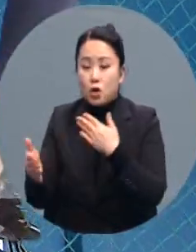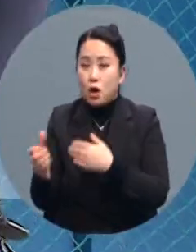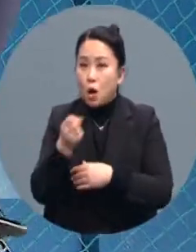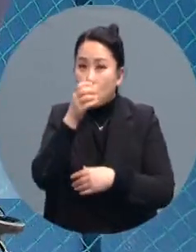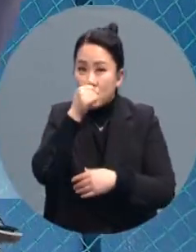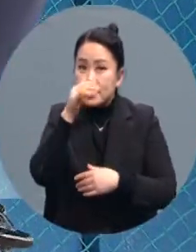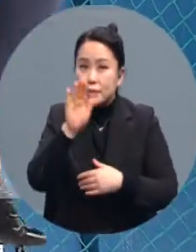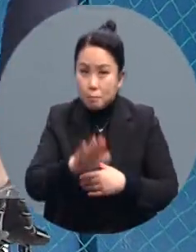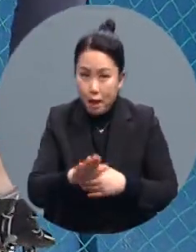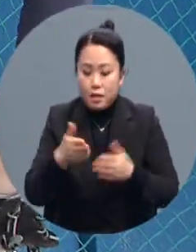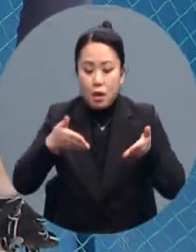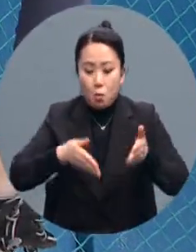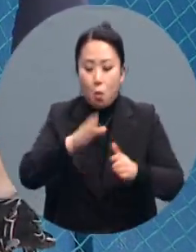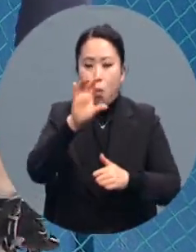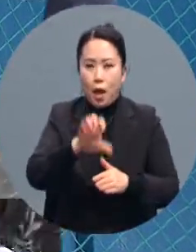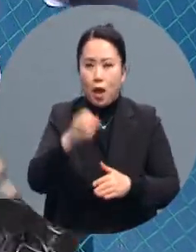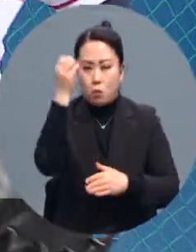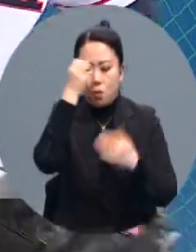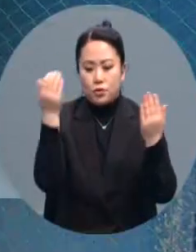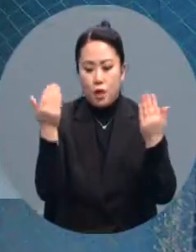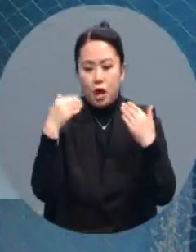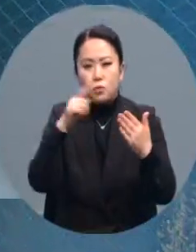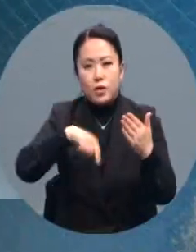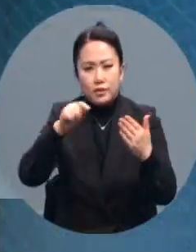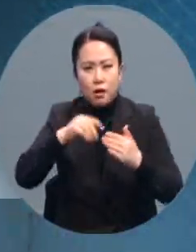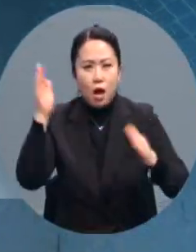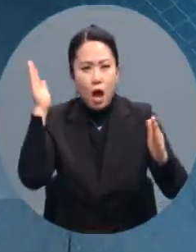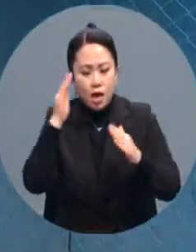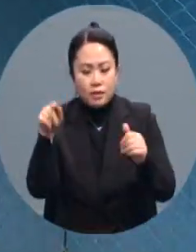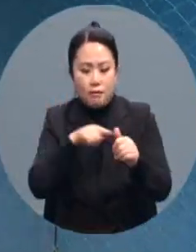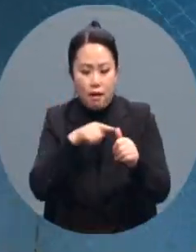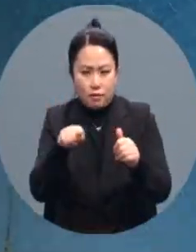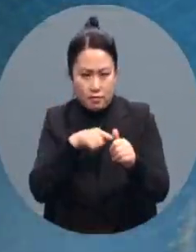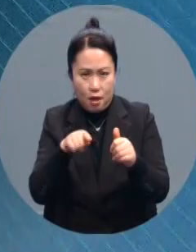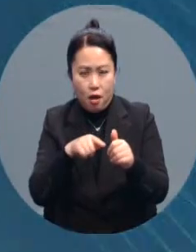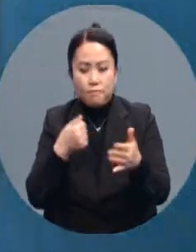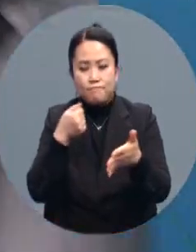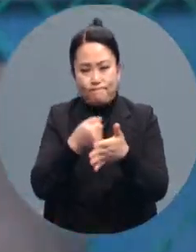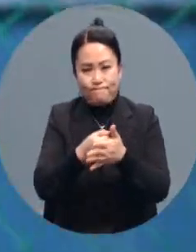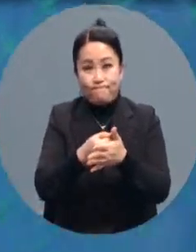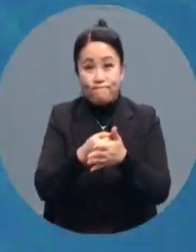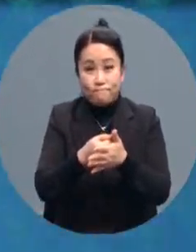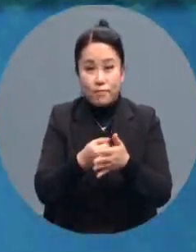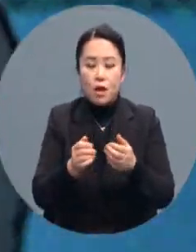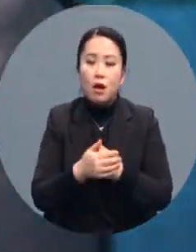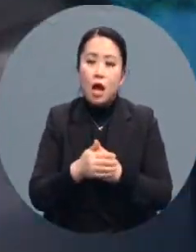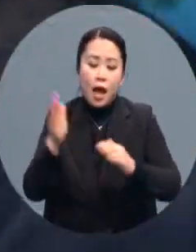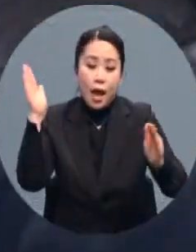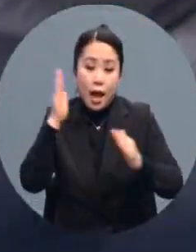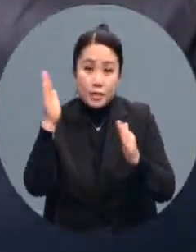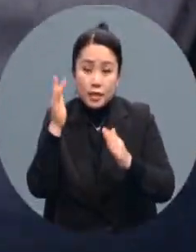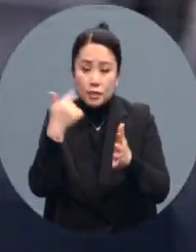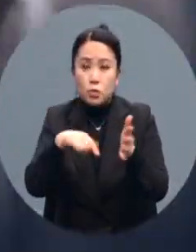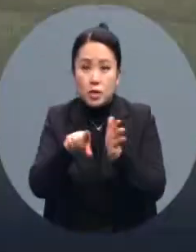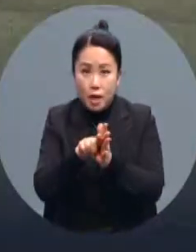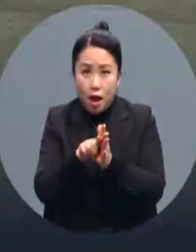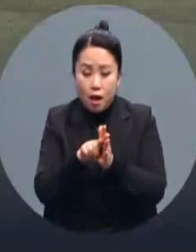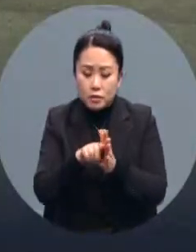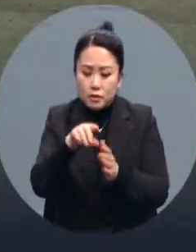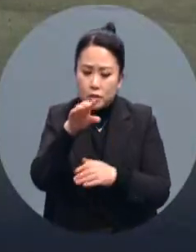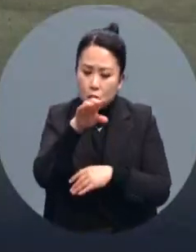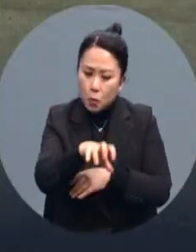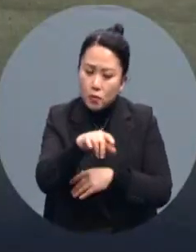고교에서 학생들을 가르치겠다는 쉽지 않은 결정을 했습니다. 유소년 쪽에 또 내가 해야 될 일이 있지